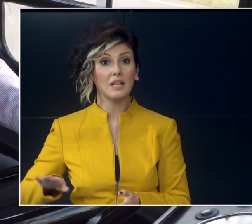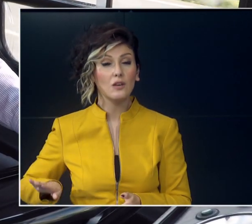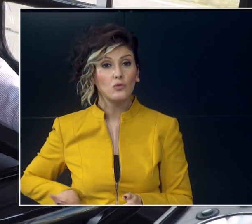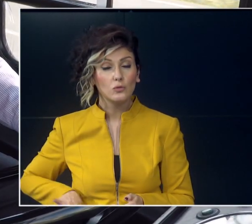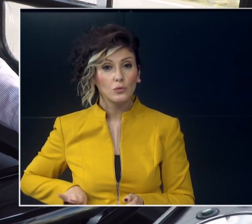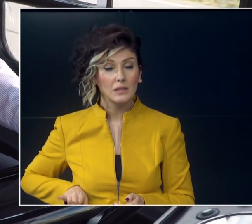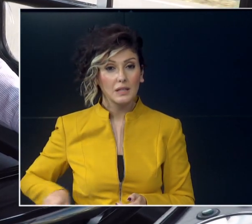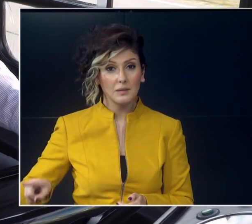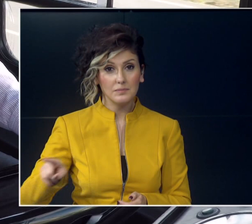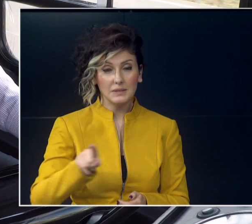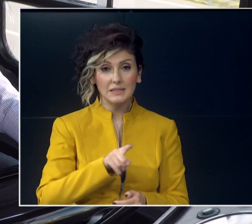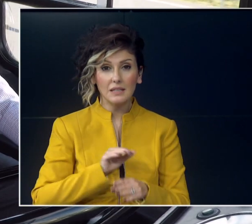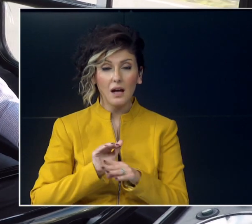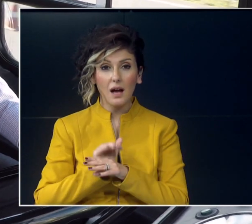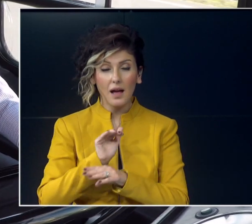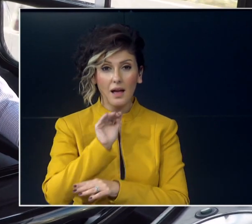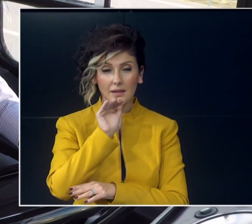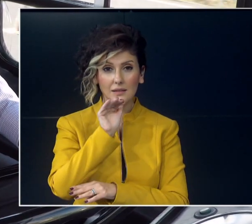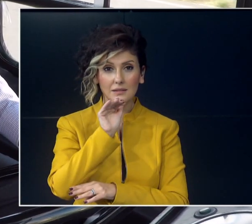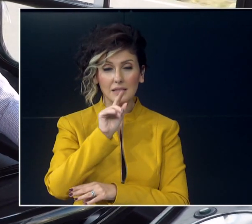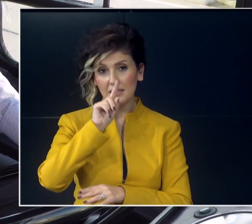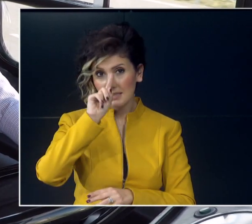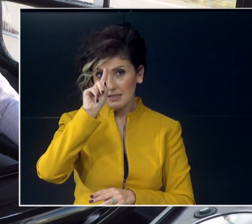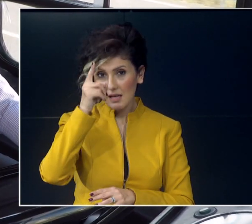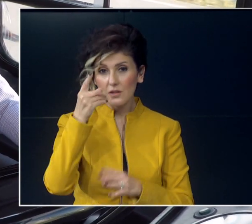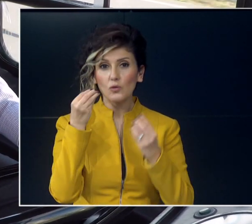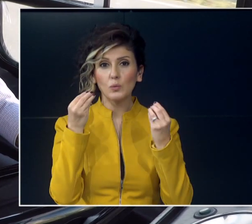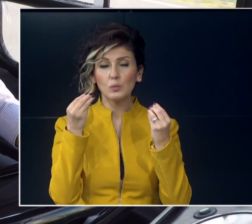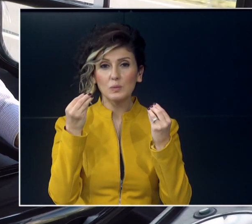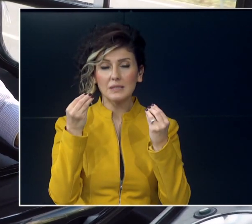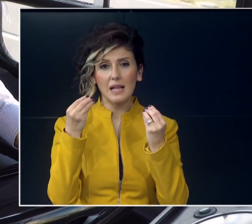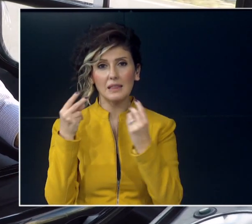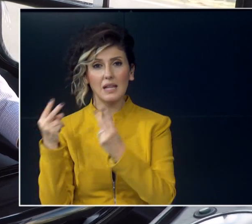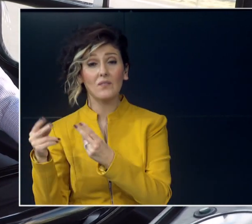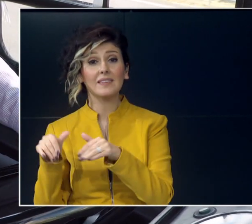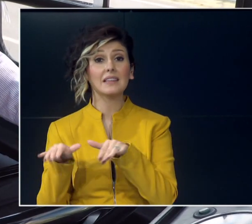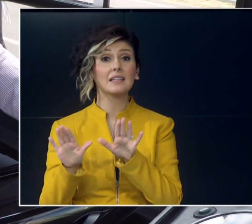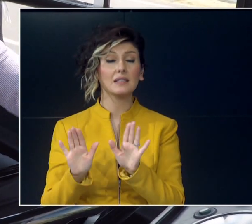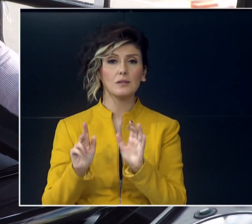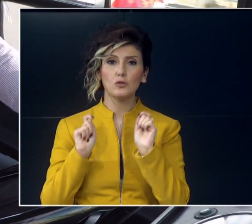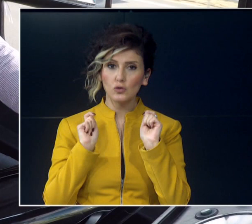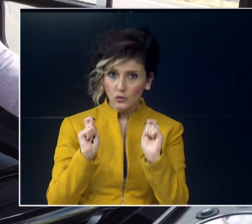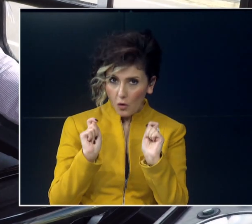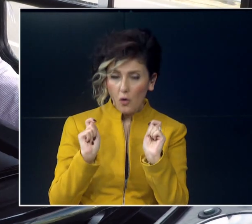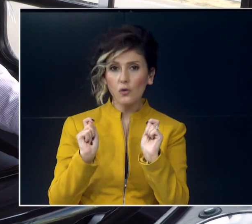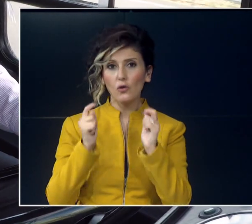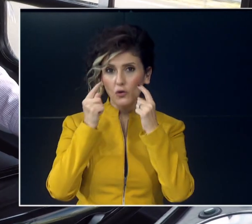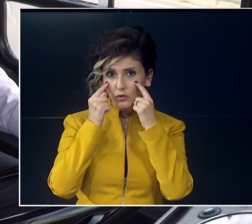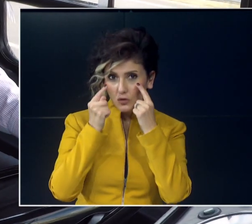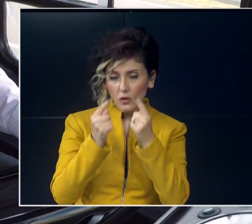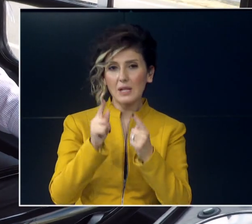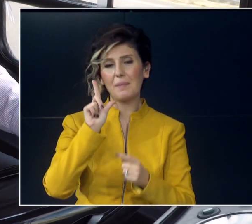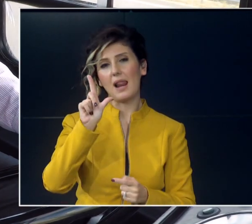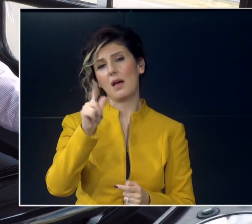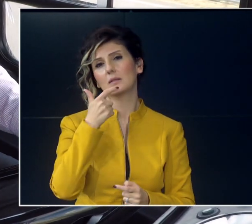çocuklarımıza hayatın sadece güzel taraflarını değil, zorluklarını da göstermek